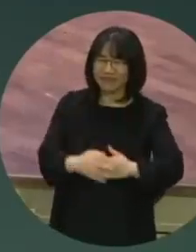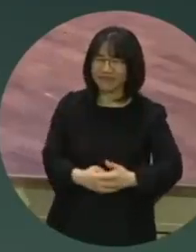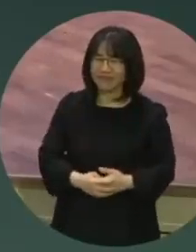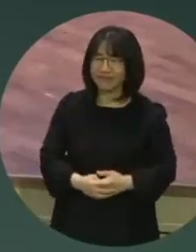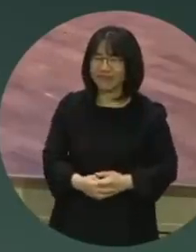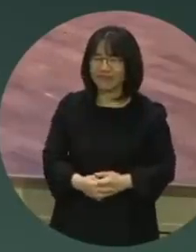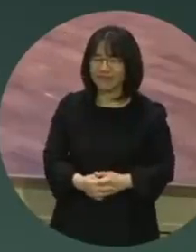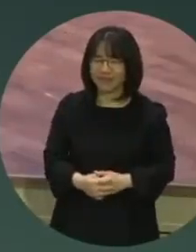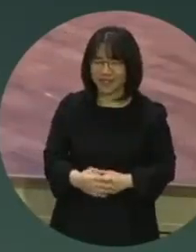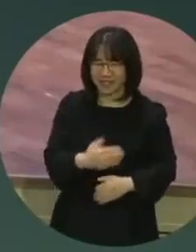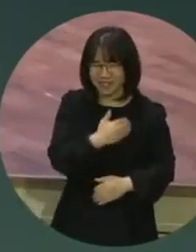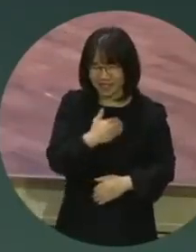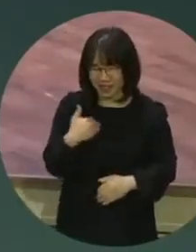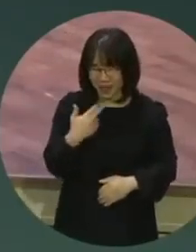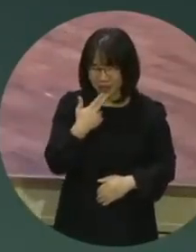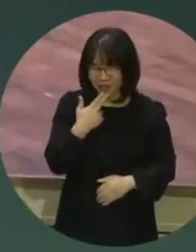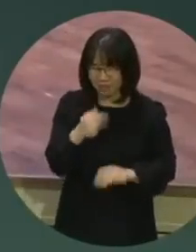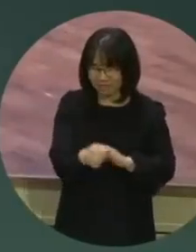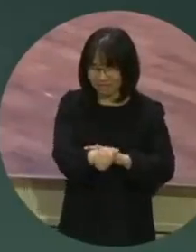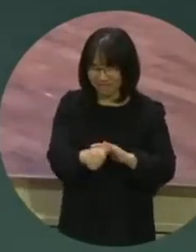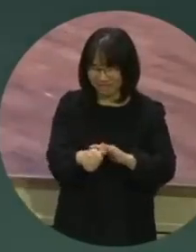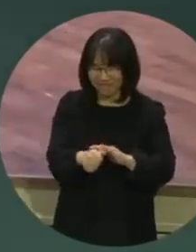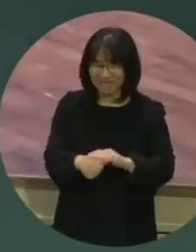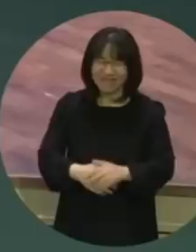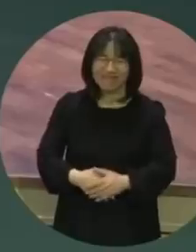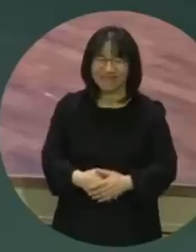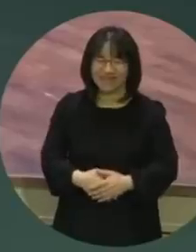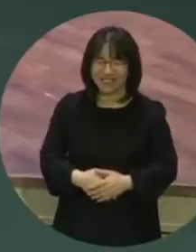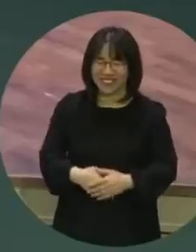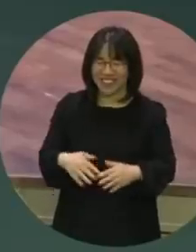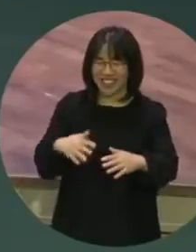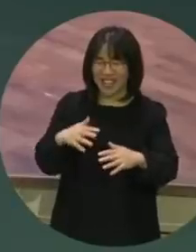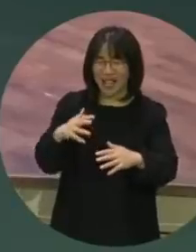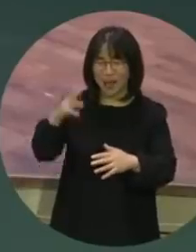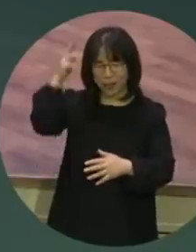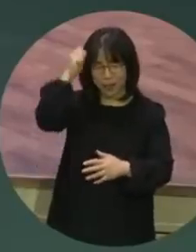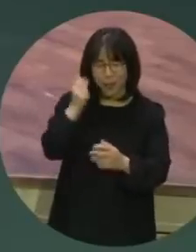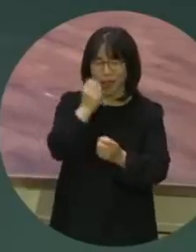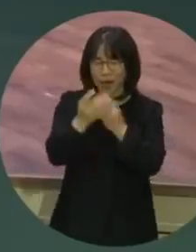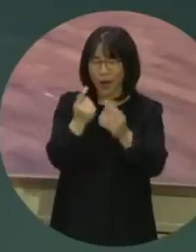예, 자신이 없네. 자, 암송 한번 해보겠습니다.